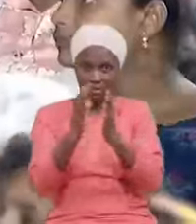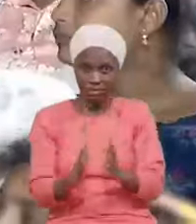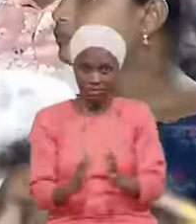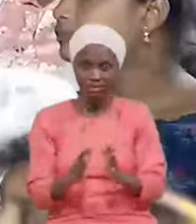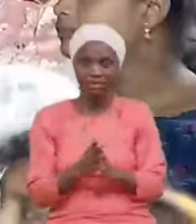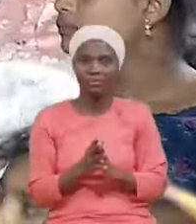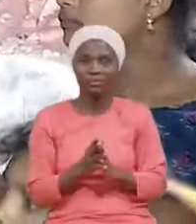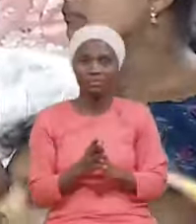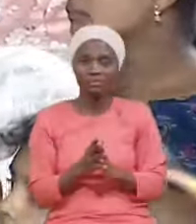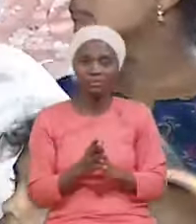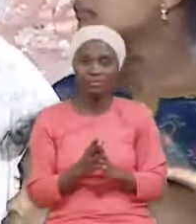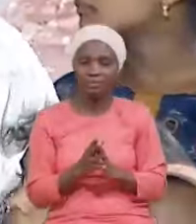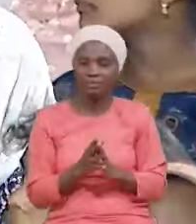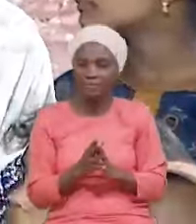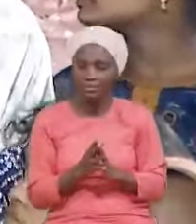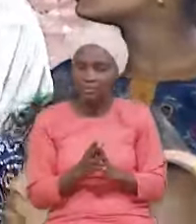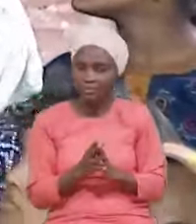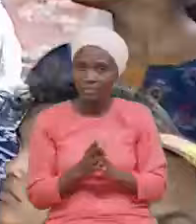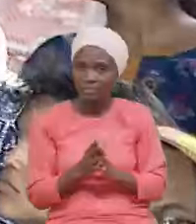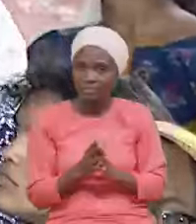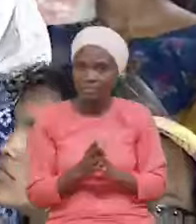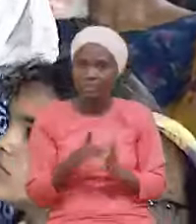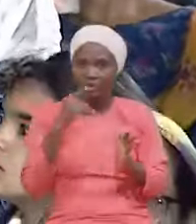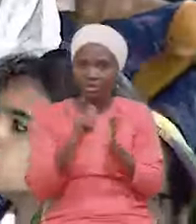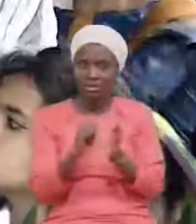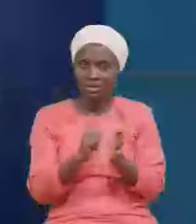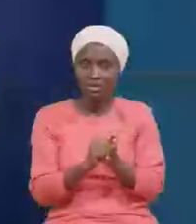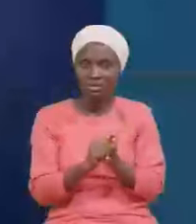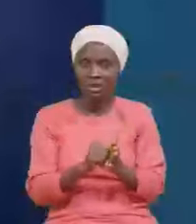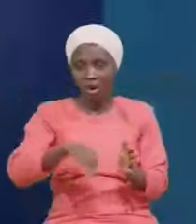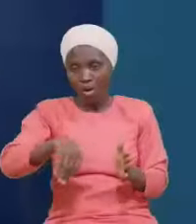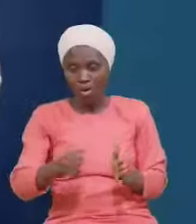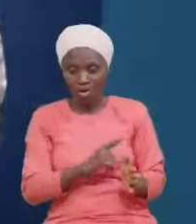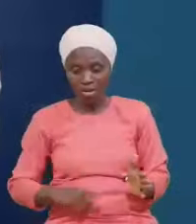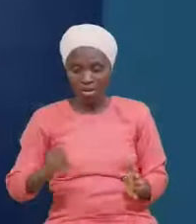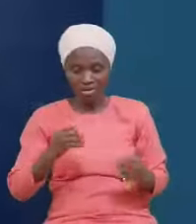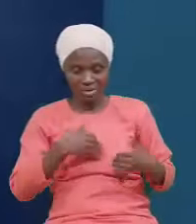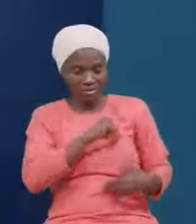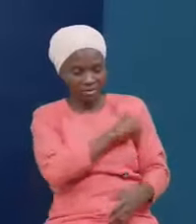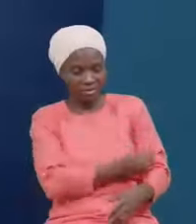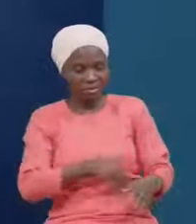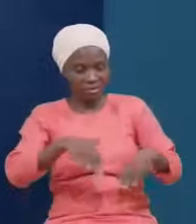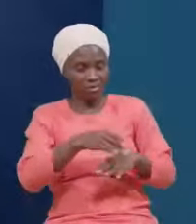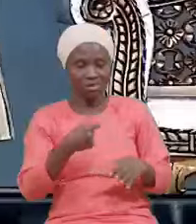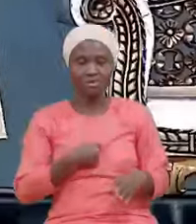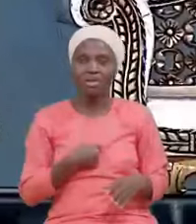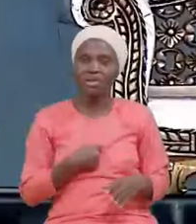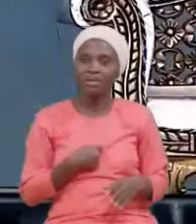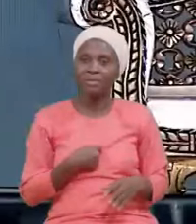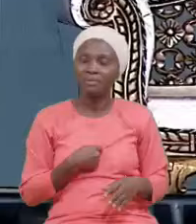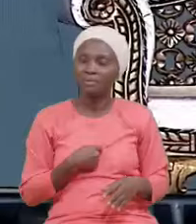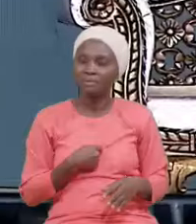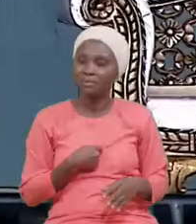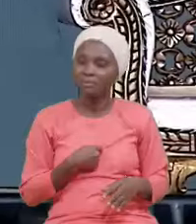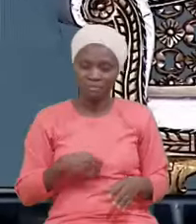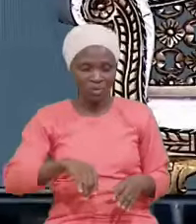మీ రక్షకునిగా ప్రభువుగా చేసుకున్నప్పుడు. All the Lord's apart authority over me. మీ జీవితం మీద ప్రభువుకు సమూలాగ్ర అధికారాన్ని